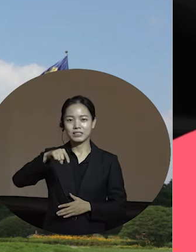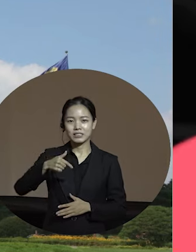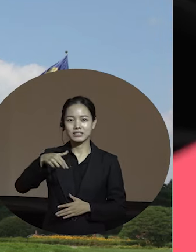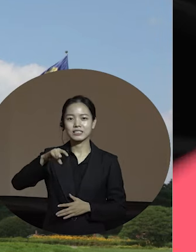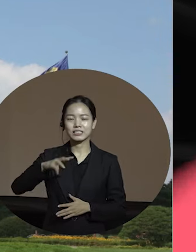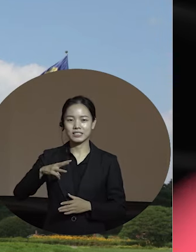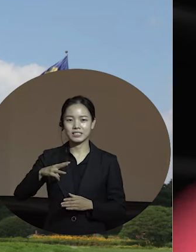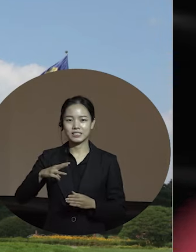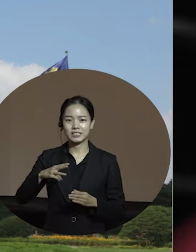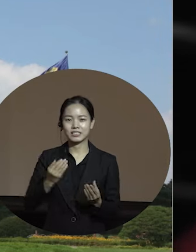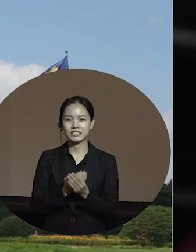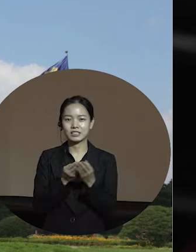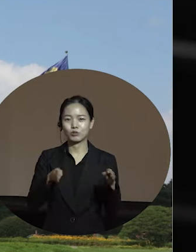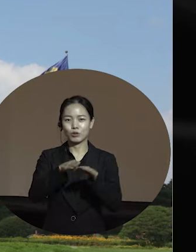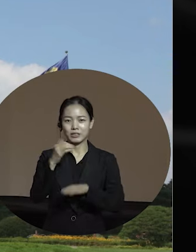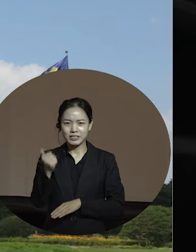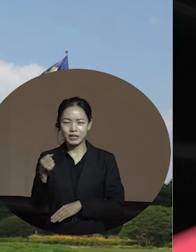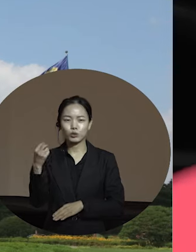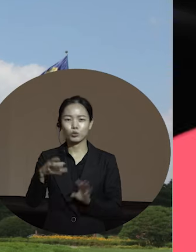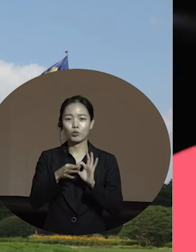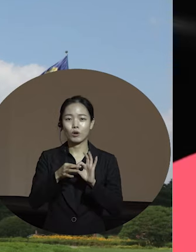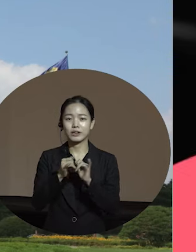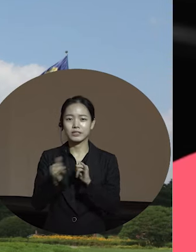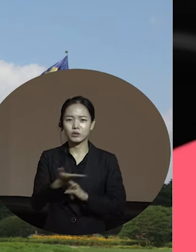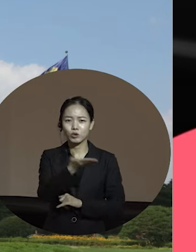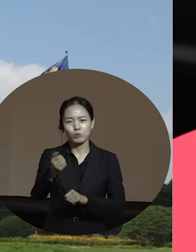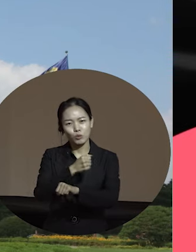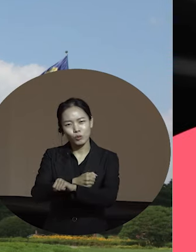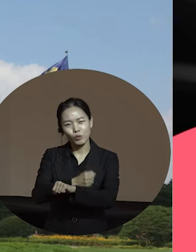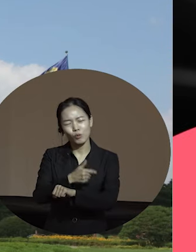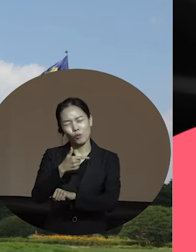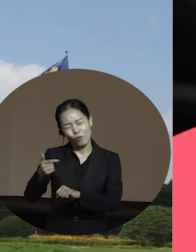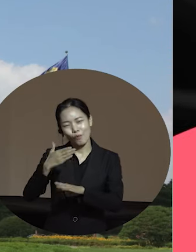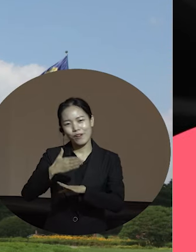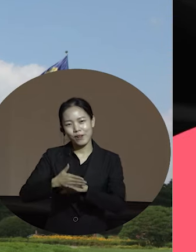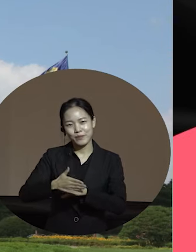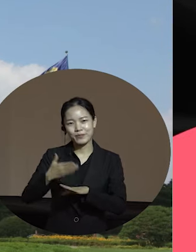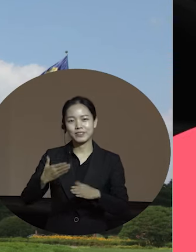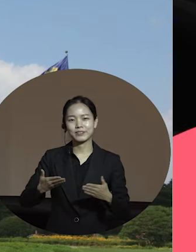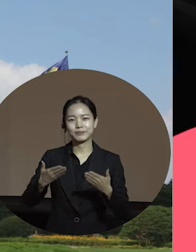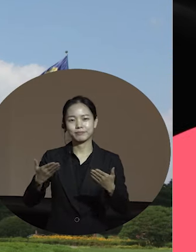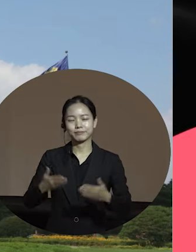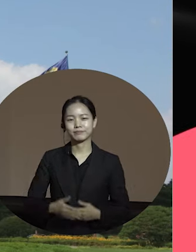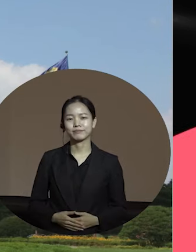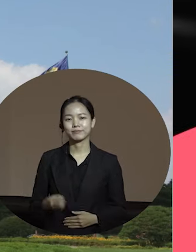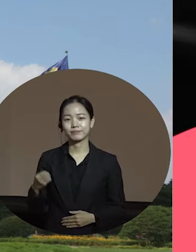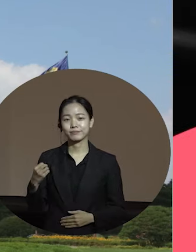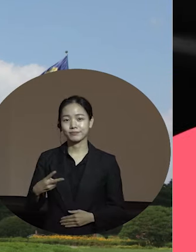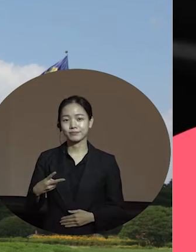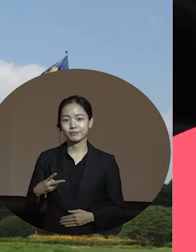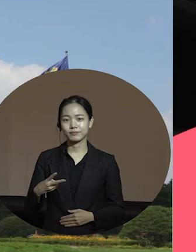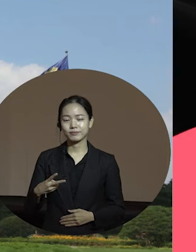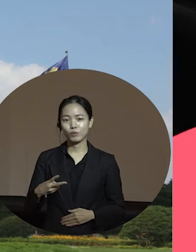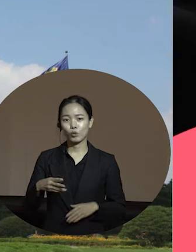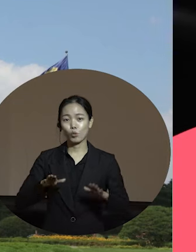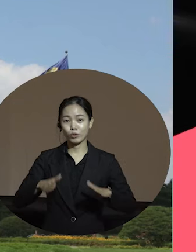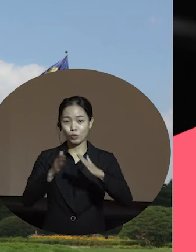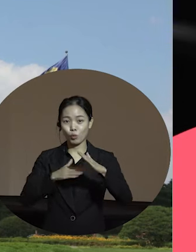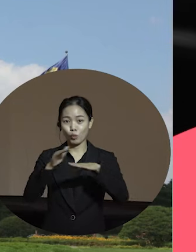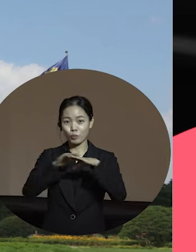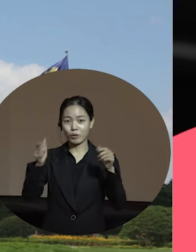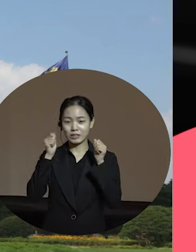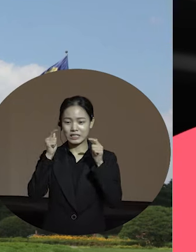한국문화예술교육진흥원장님을 비롯한 관계자 여러분의 노고에 깊이 감사드립니다. 또한 오늘 균등한